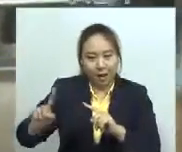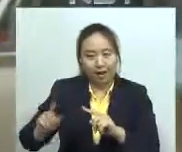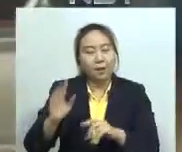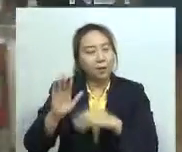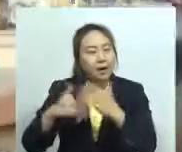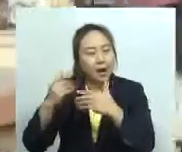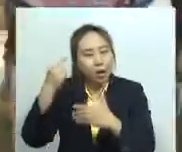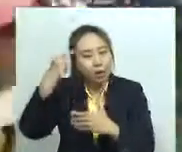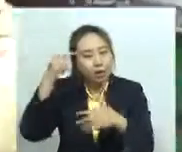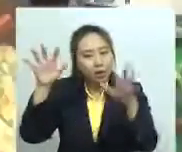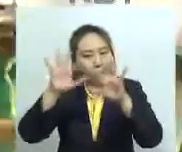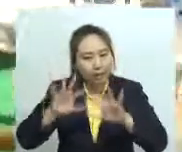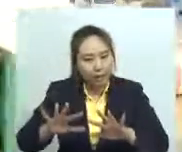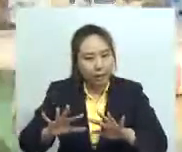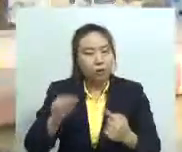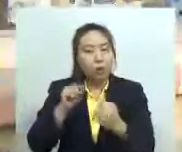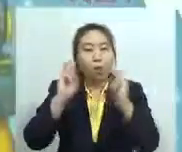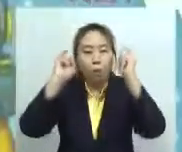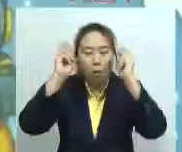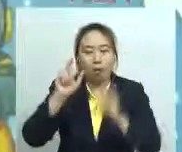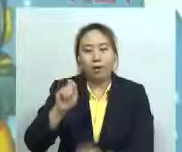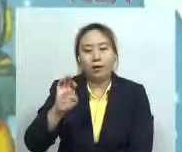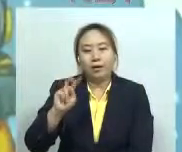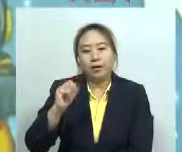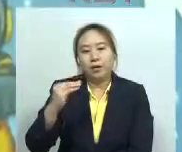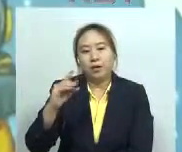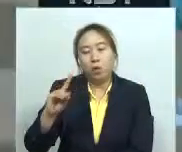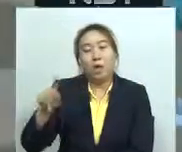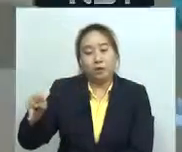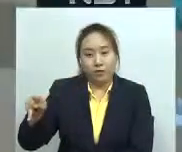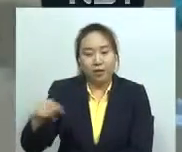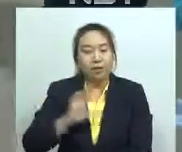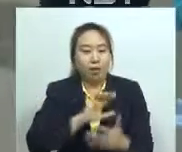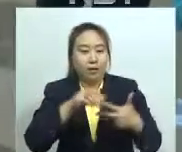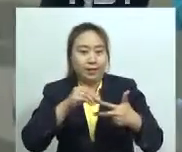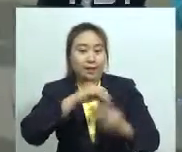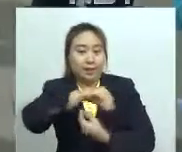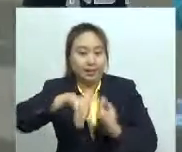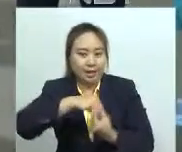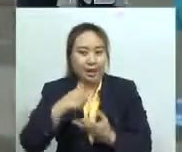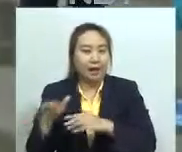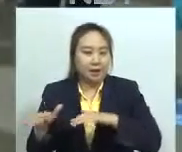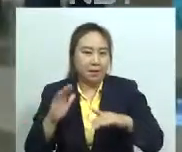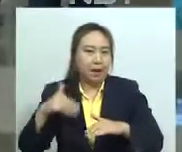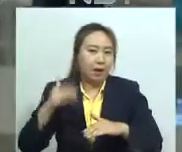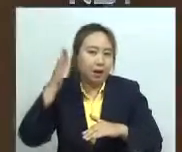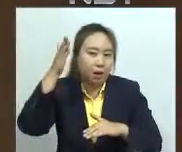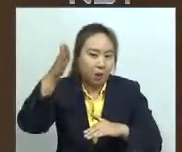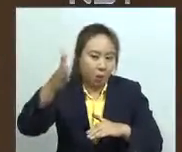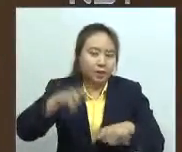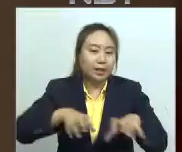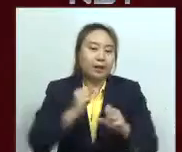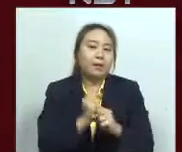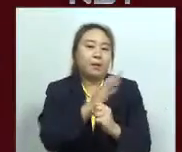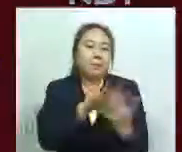ซียนว่าด้วยเรื่องอินโดแปซิฟิกส่วนเสาเศรษฐกิจจะมีการเตรียมอาเซียนรับมือกับอนาคตอาทิการจัดทำแ